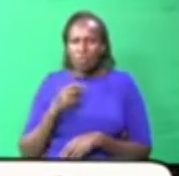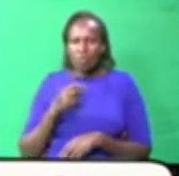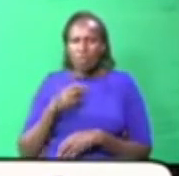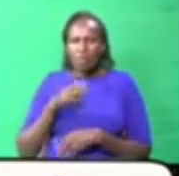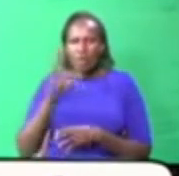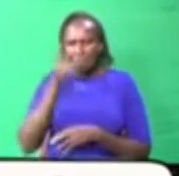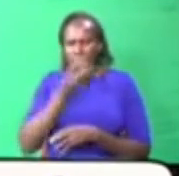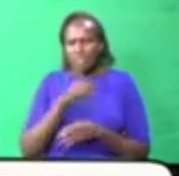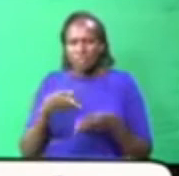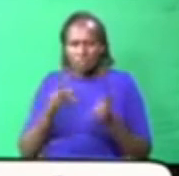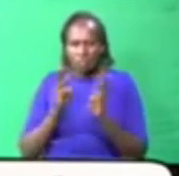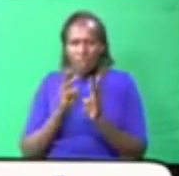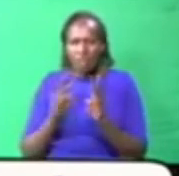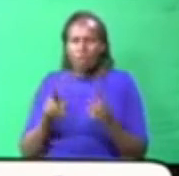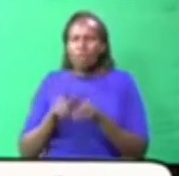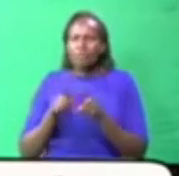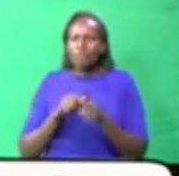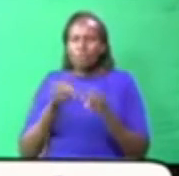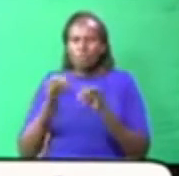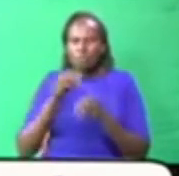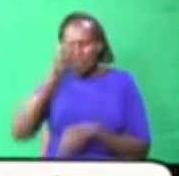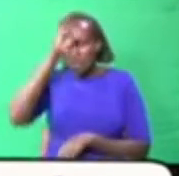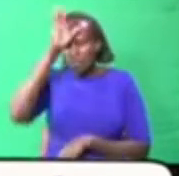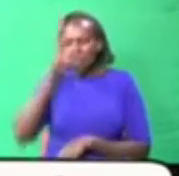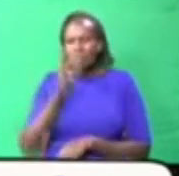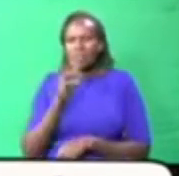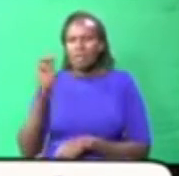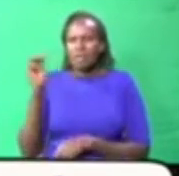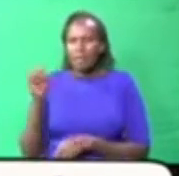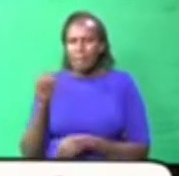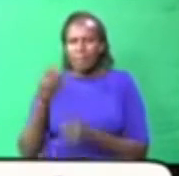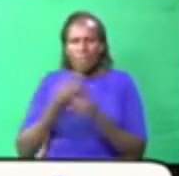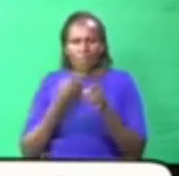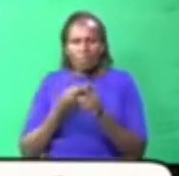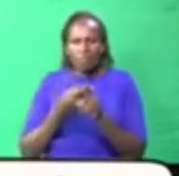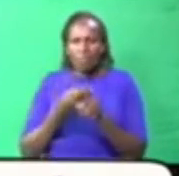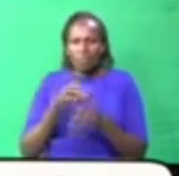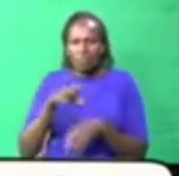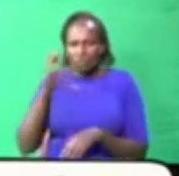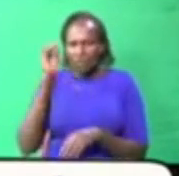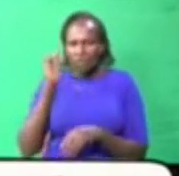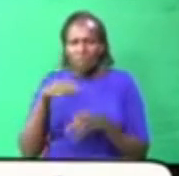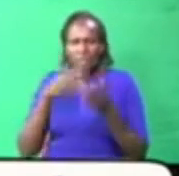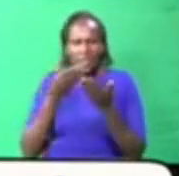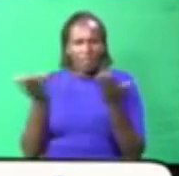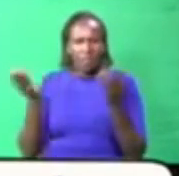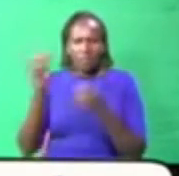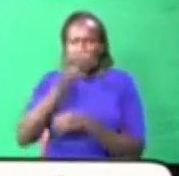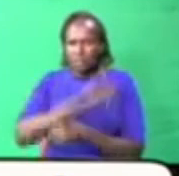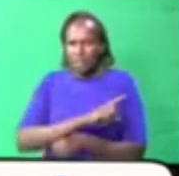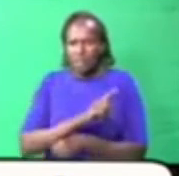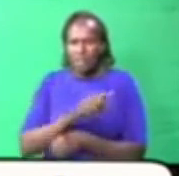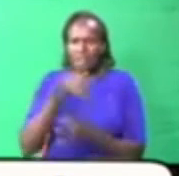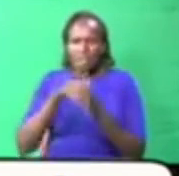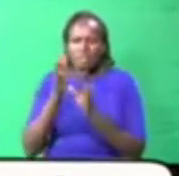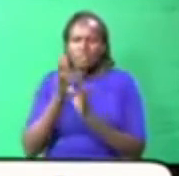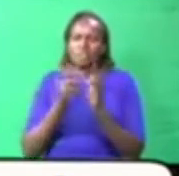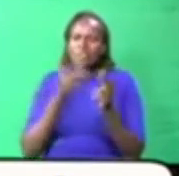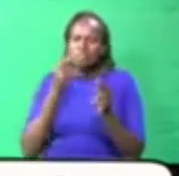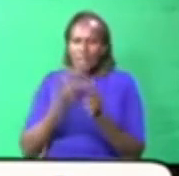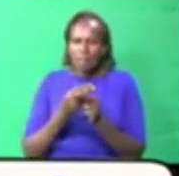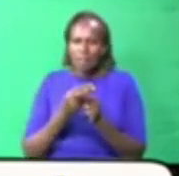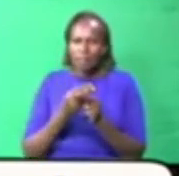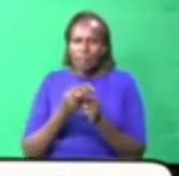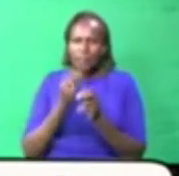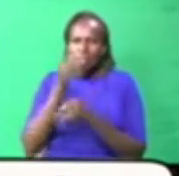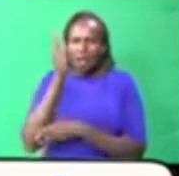leo. You may you, oh God, surprise them divinely, providing for them their everyday need in the name of Jesus Christ. I bless